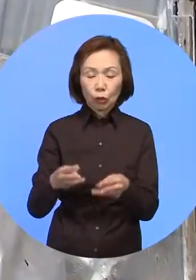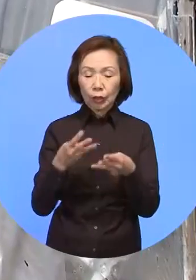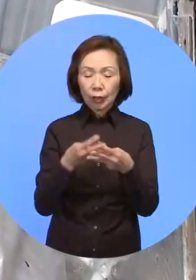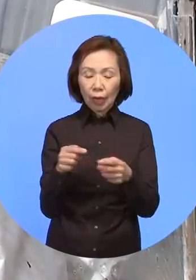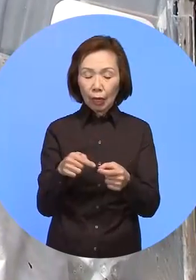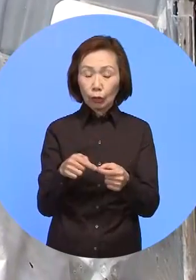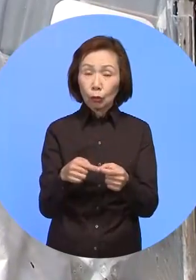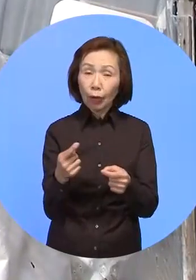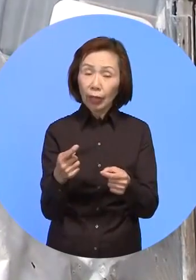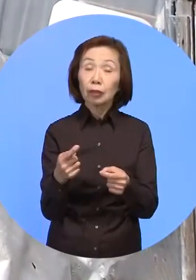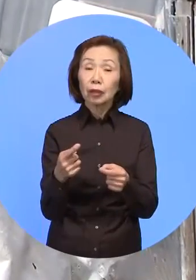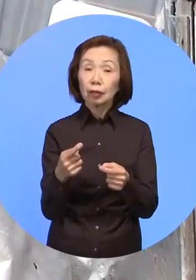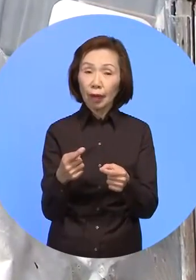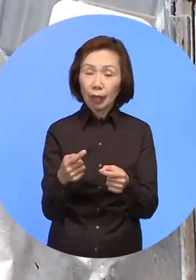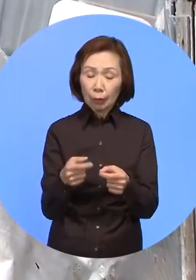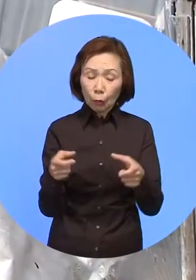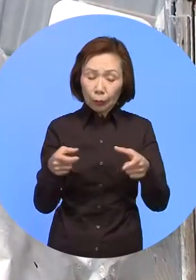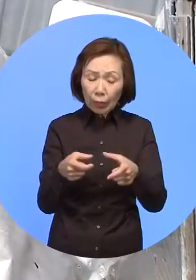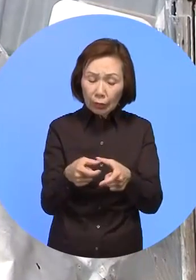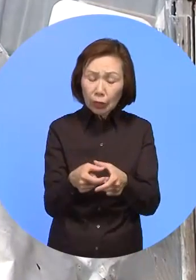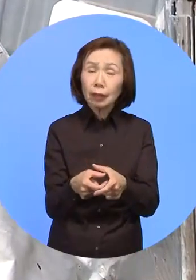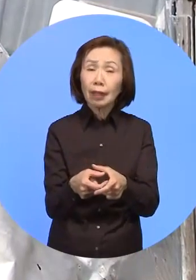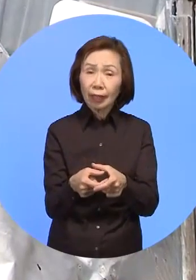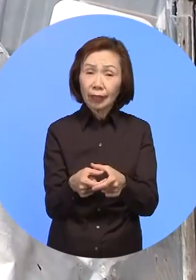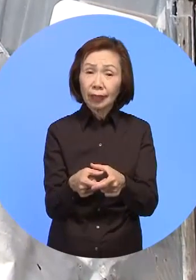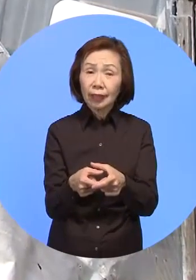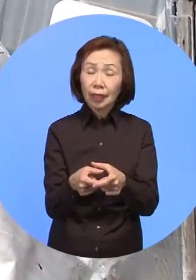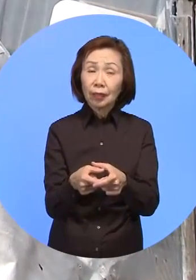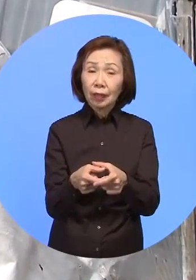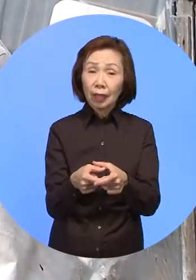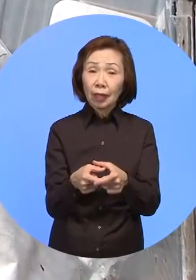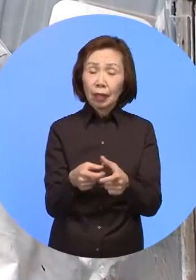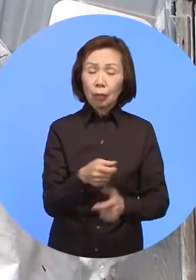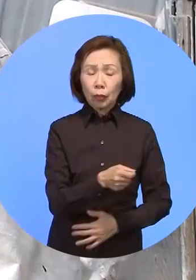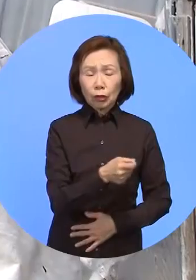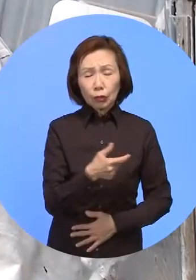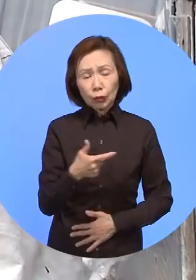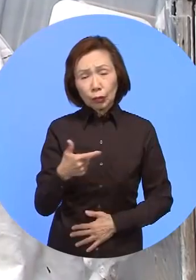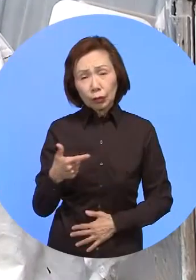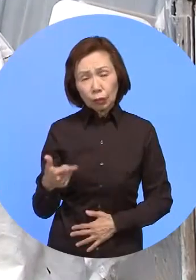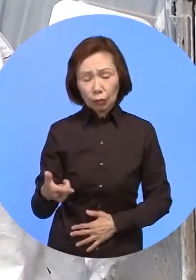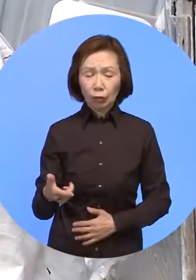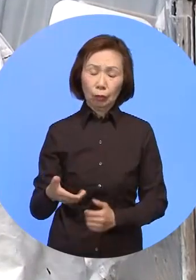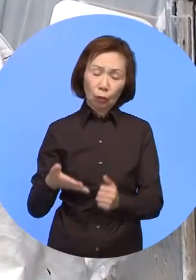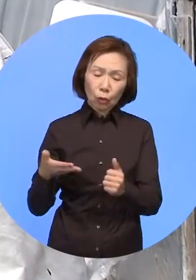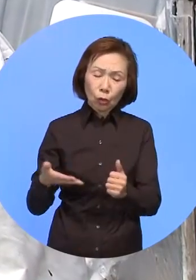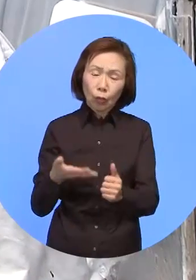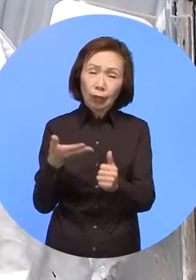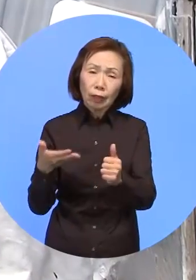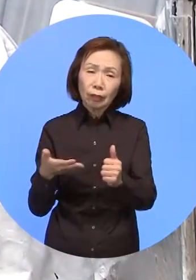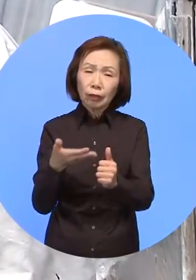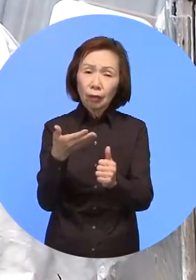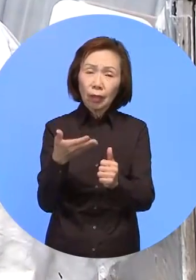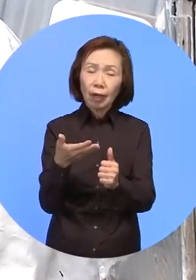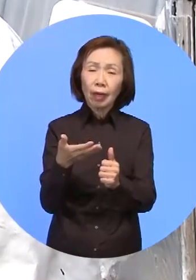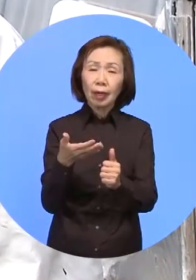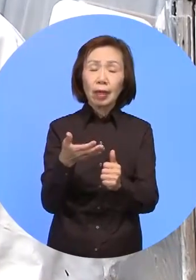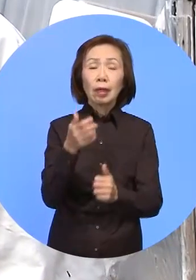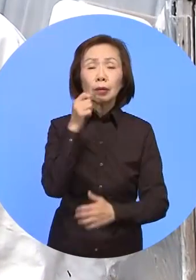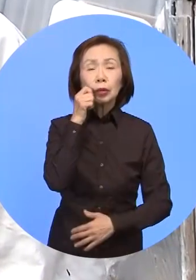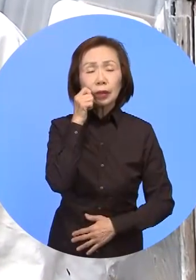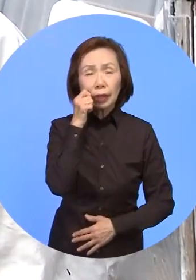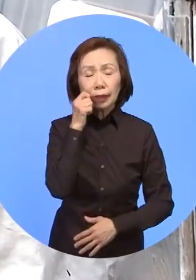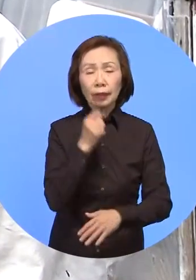あのね、スイタクワイというのはね、まず実が小さいの、そして非常に栽培にね向かない